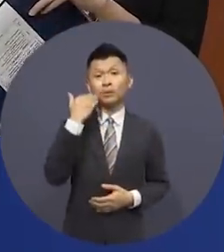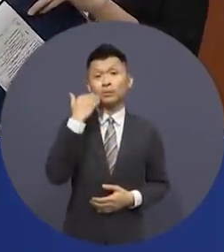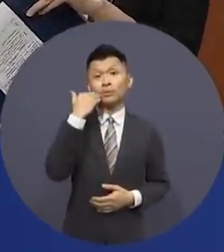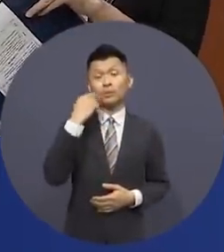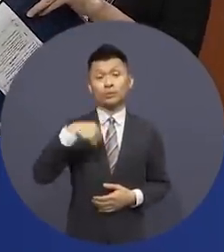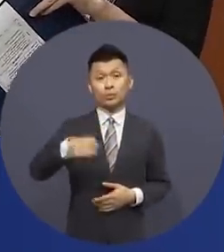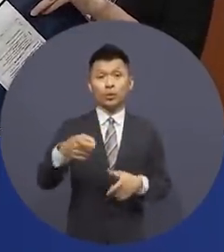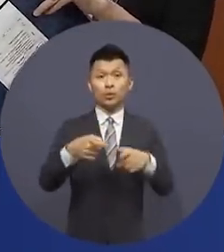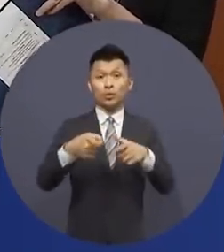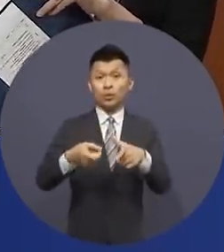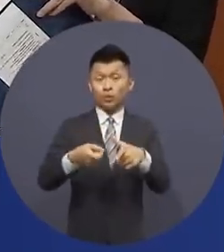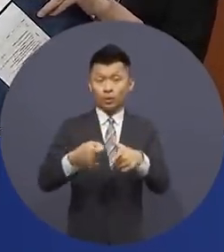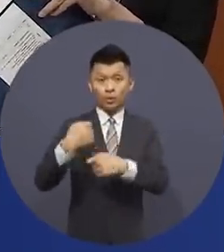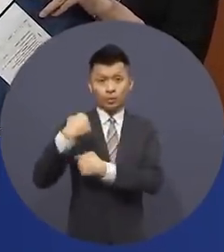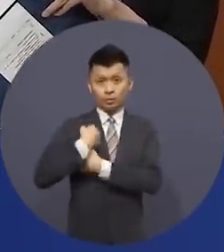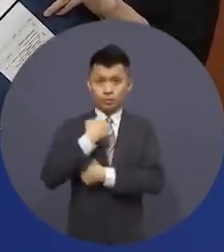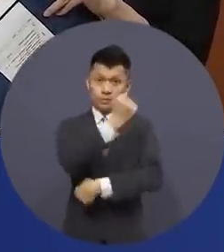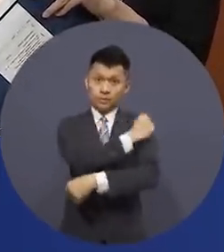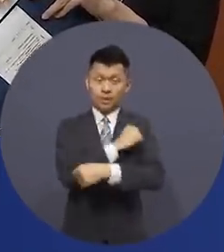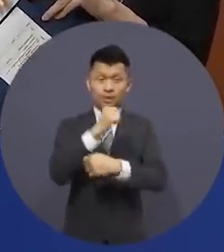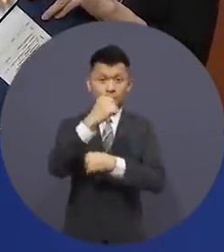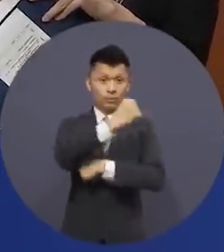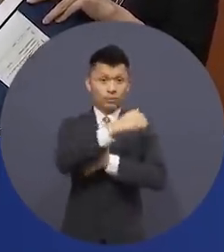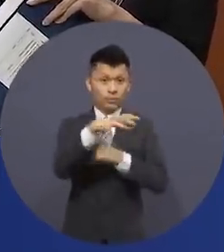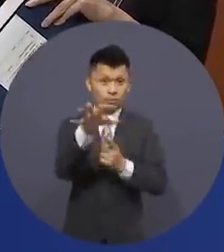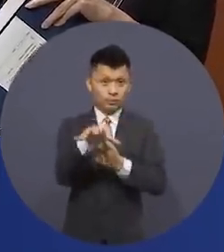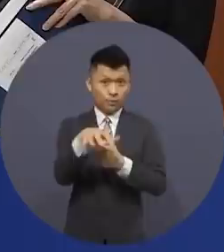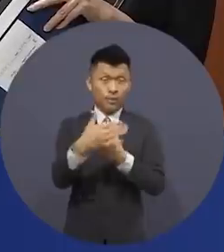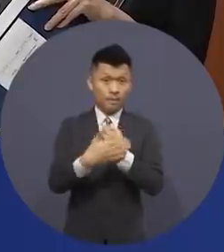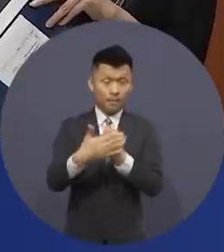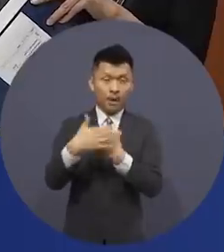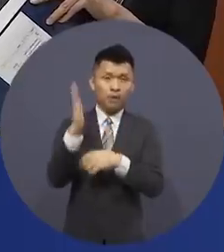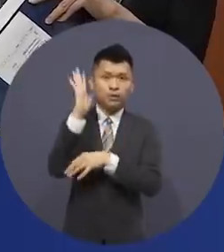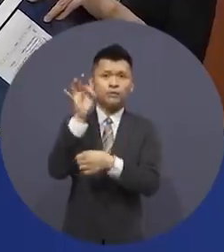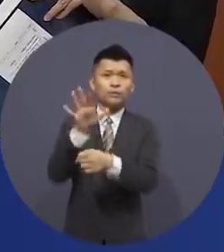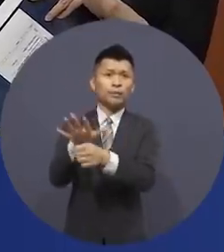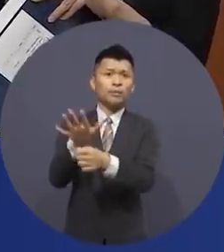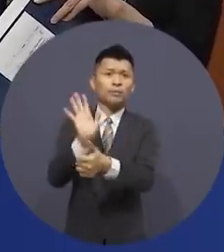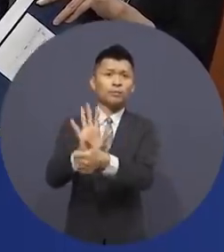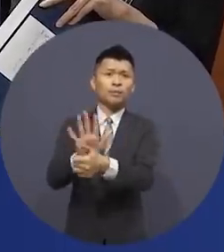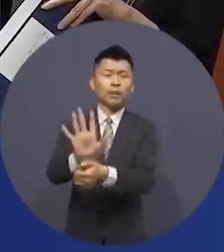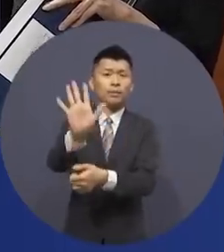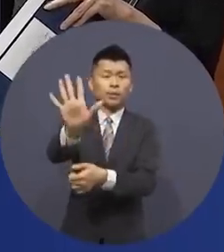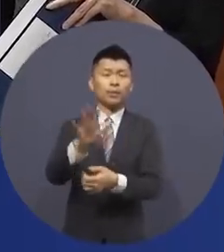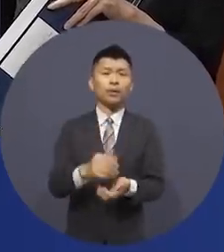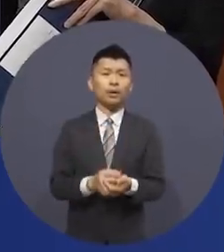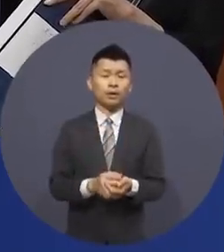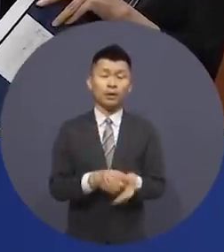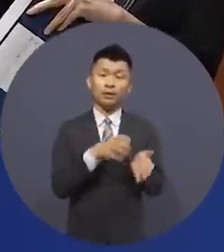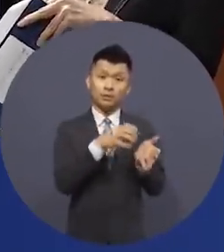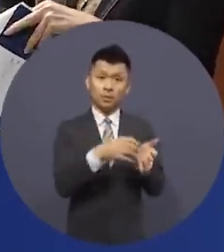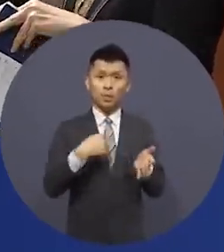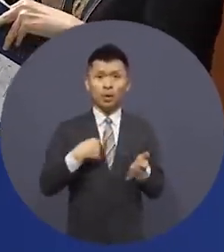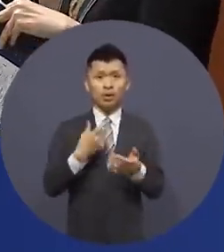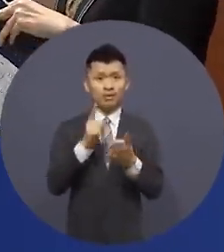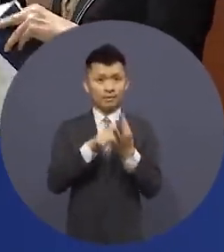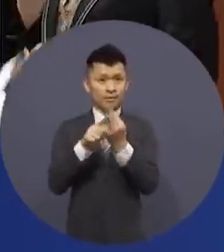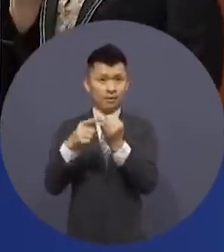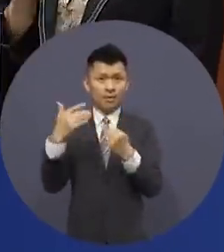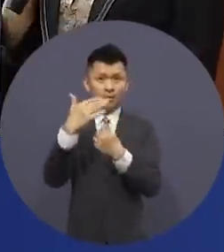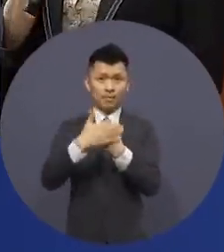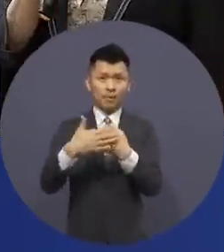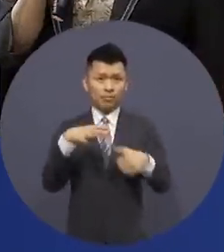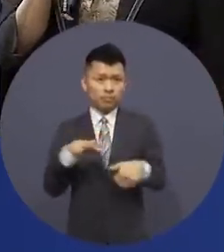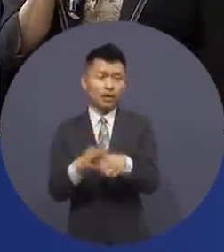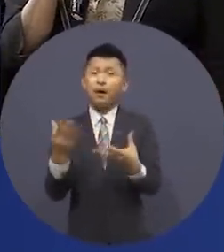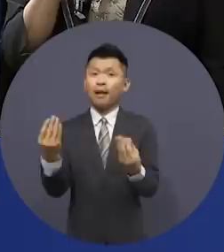公军劳农保的人，他另外有其他政府的一个帮助，所以你的怎么样证明你没有具有这样的保险身份，那